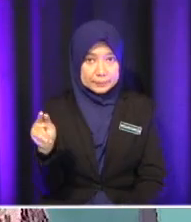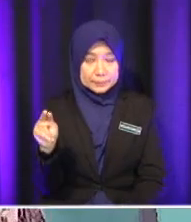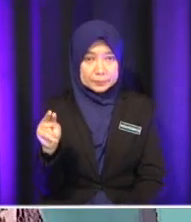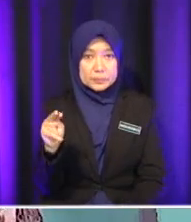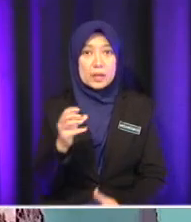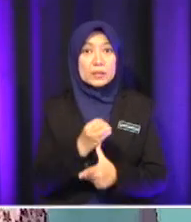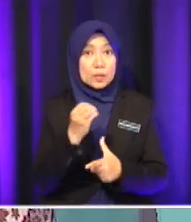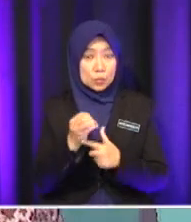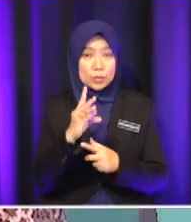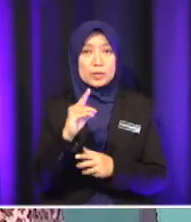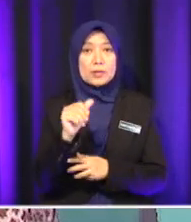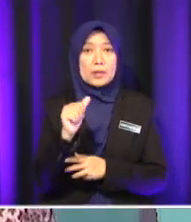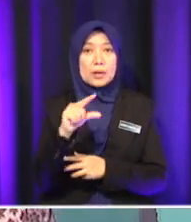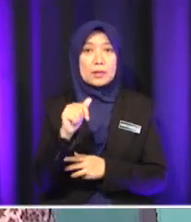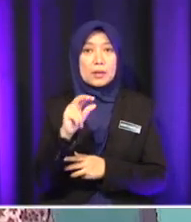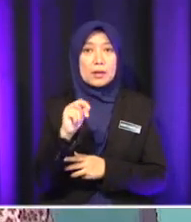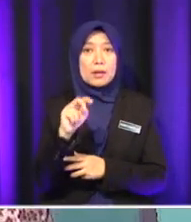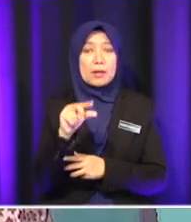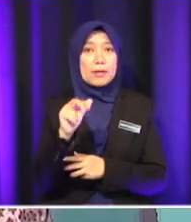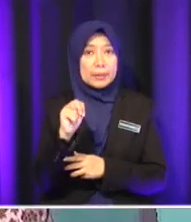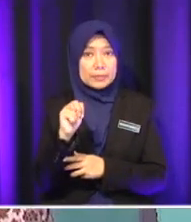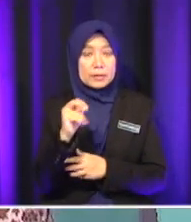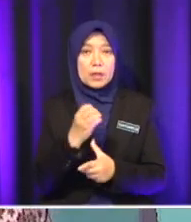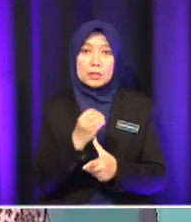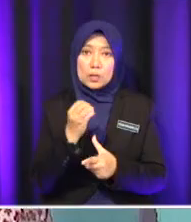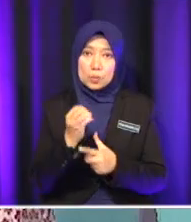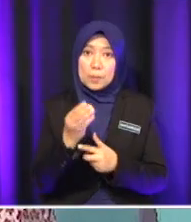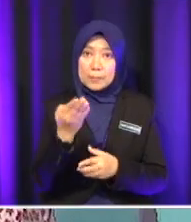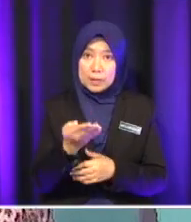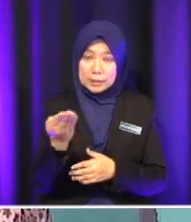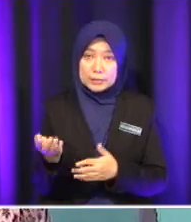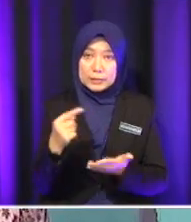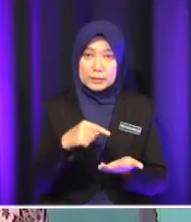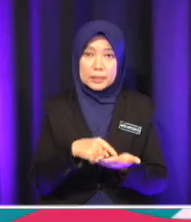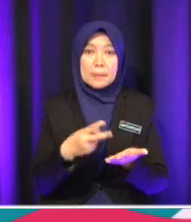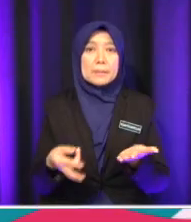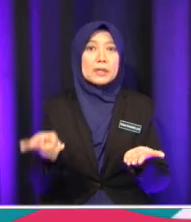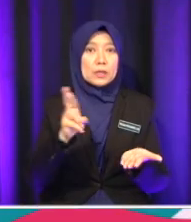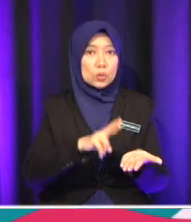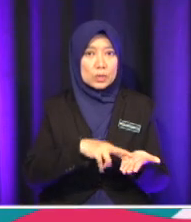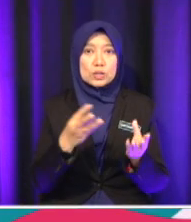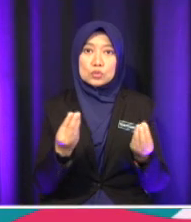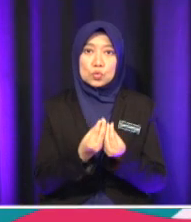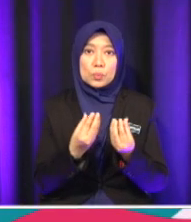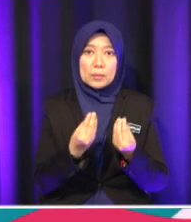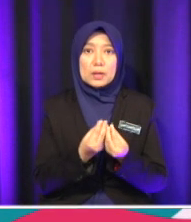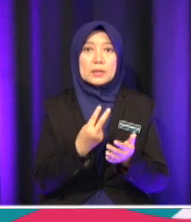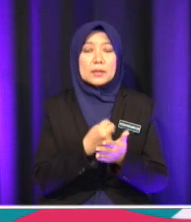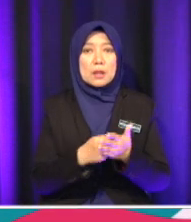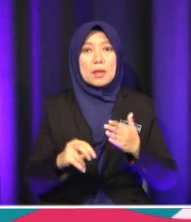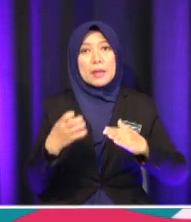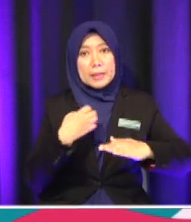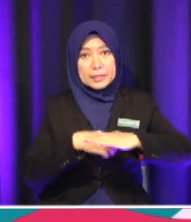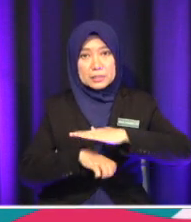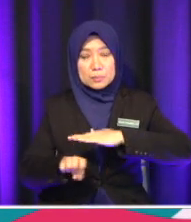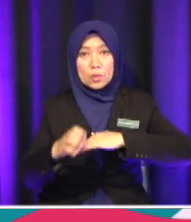dagangan account dagangan atau account jumlah nilai export